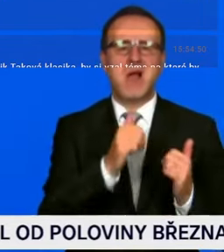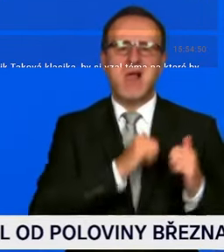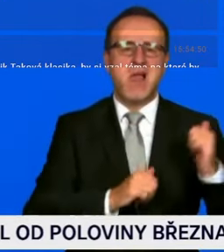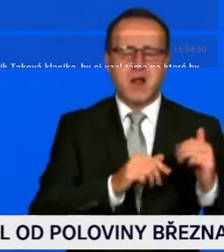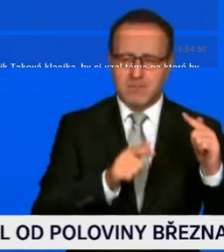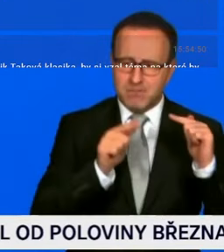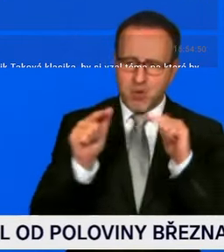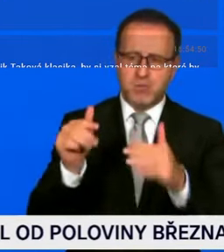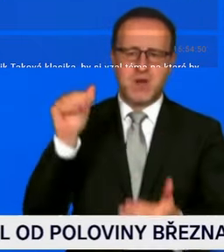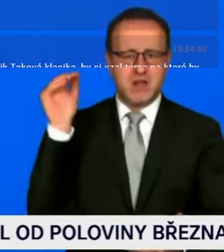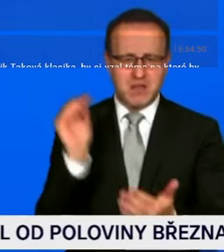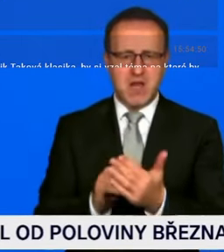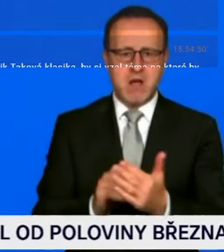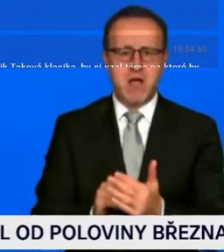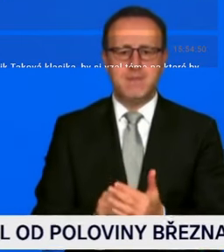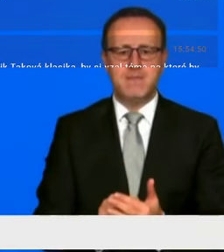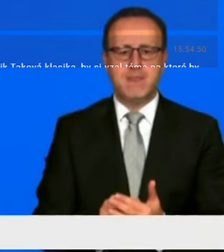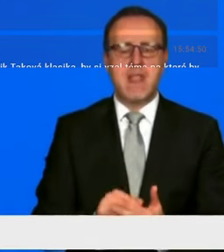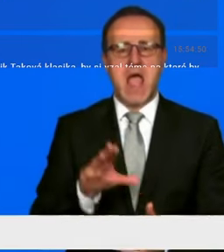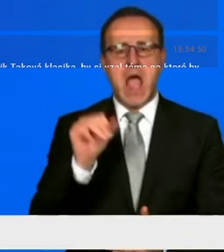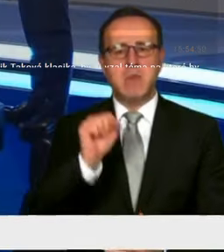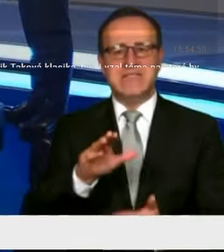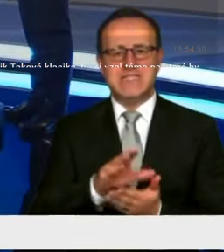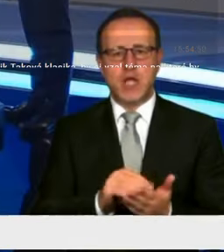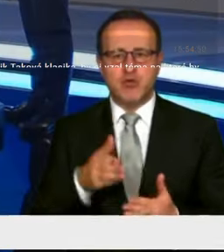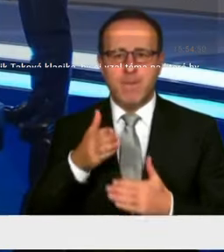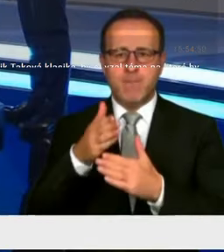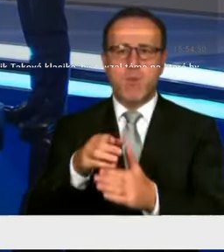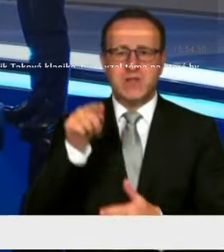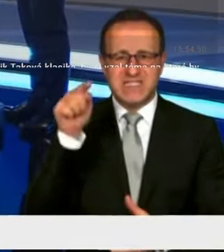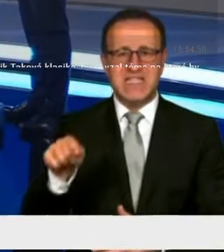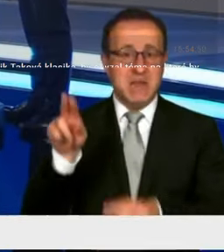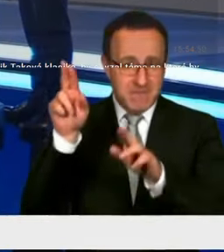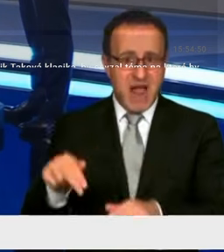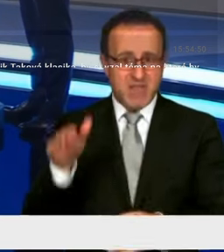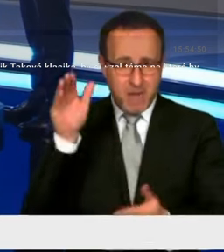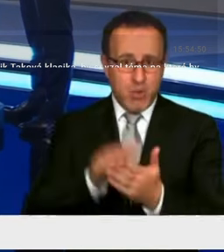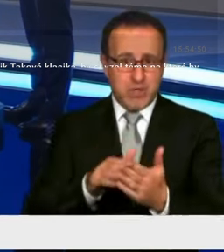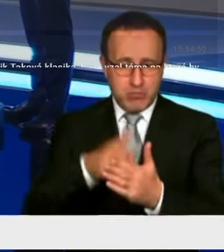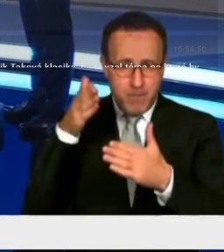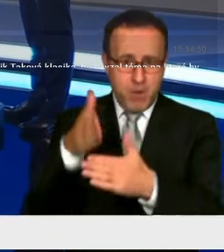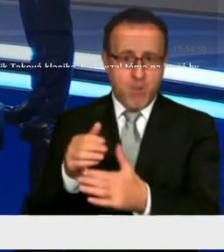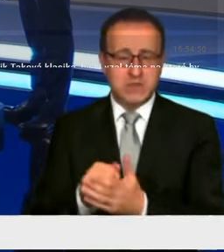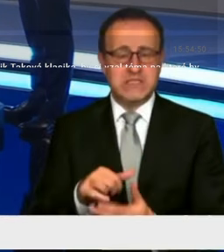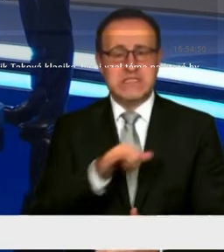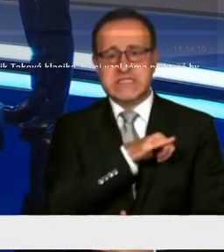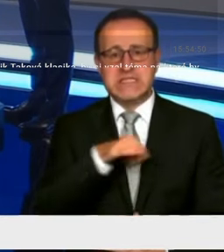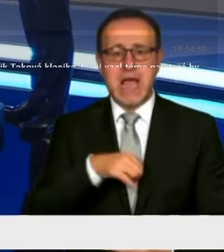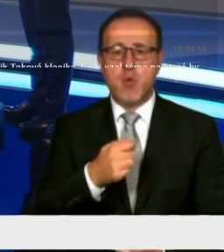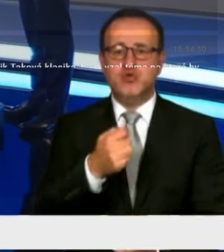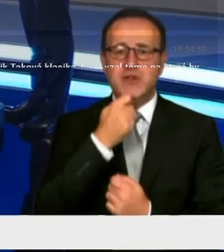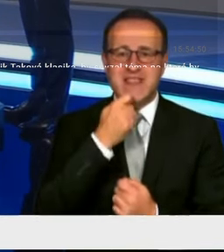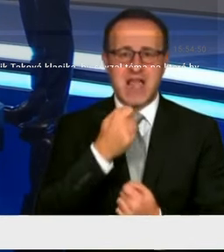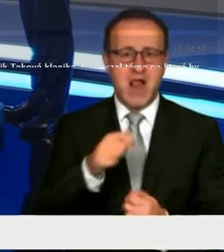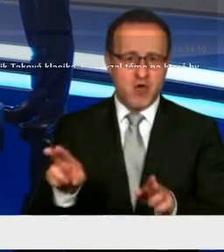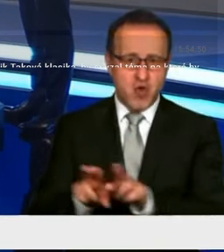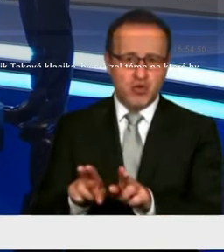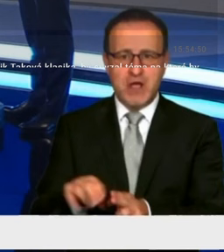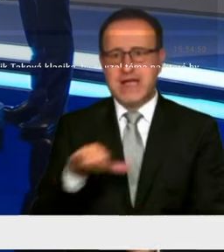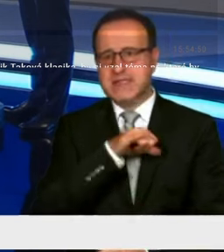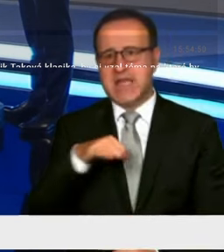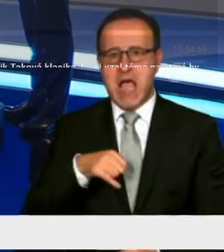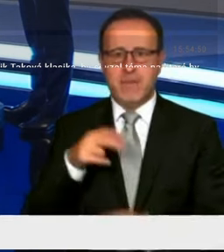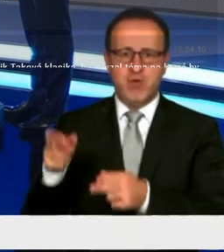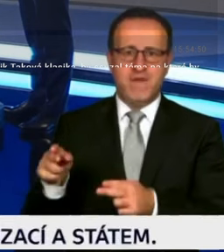eh pán predseda eh pomáhať tým ktorí pomoc najviac potrebujú eh sú to napríklad samoživitelka čo tým chcem